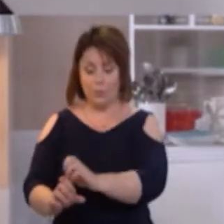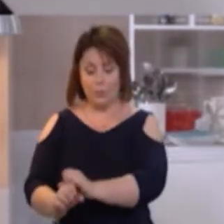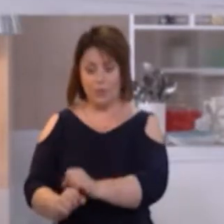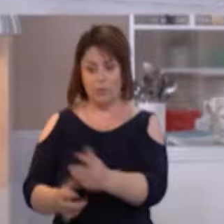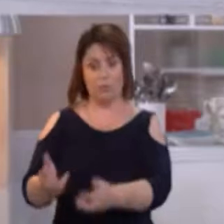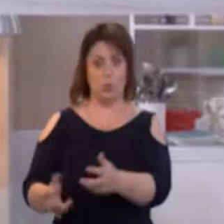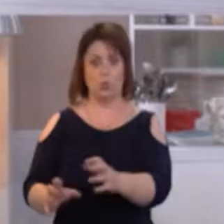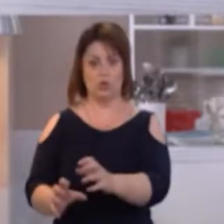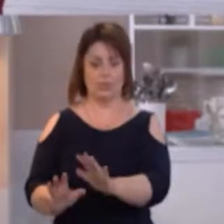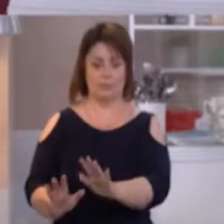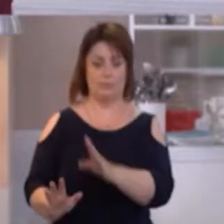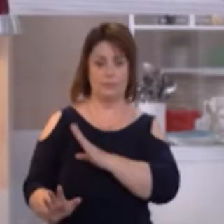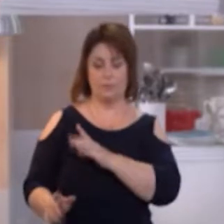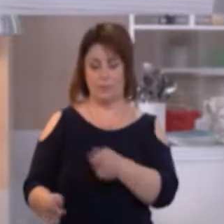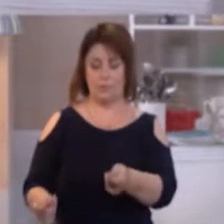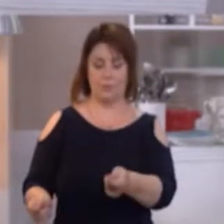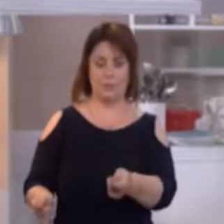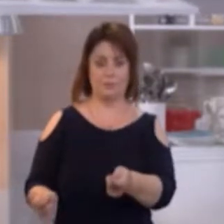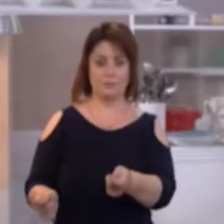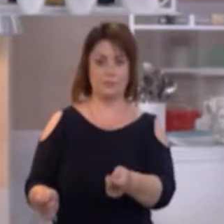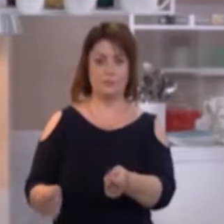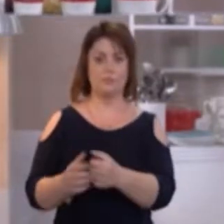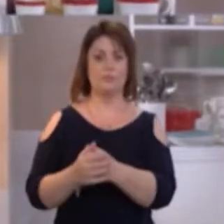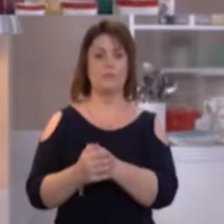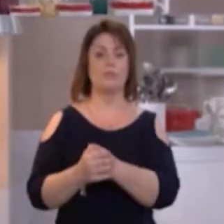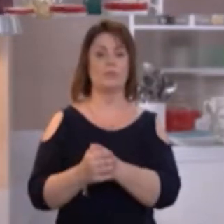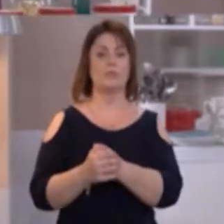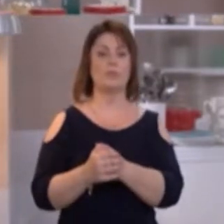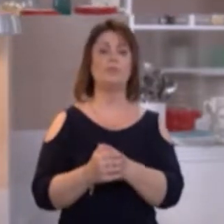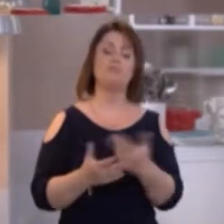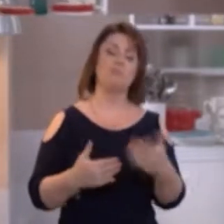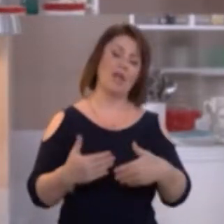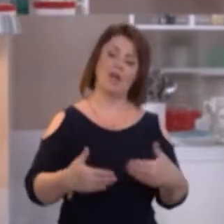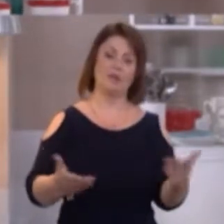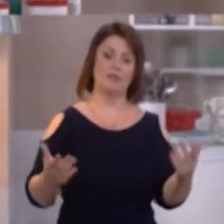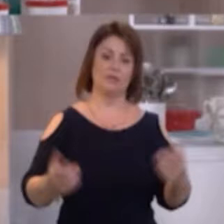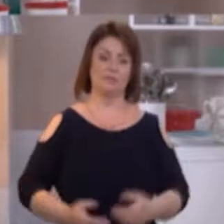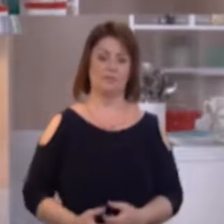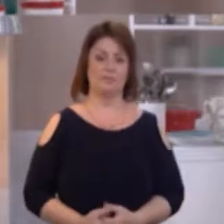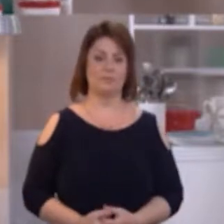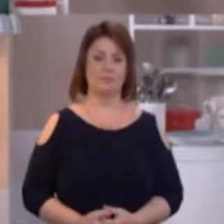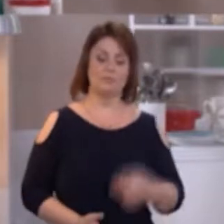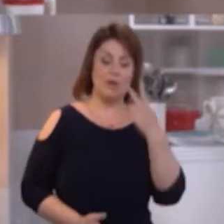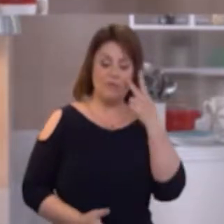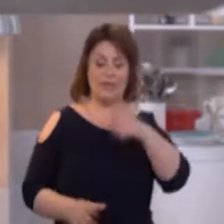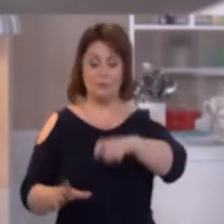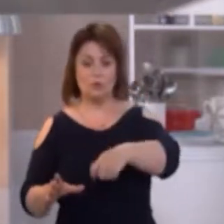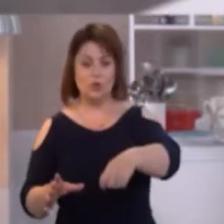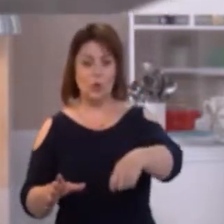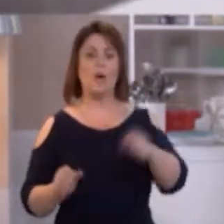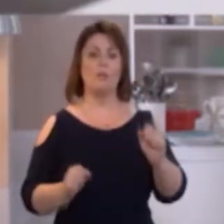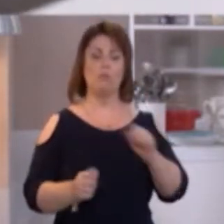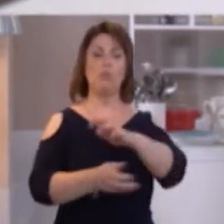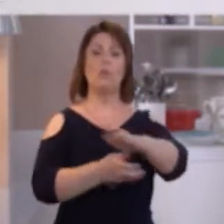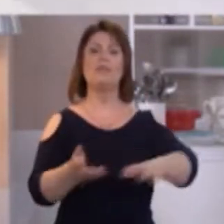brucia. Voilà. E via. giriamo ancora, mettiamo il lievito. Il lievito potremmo anche mischiarlo